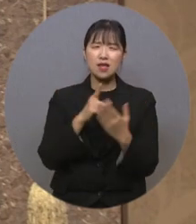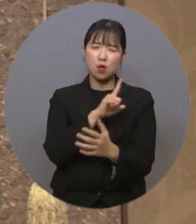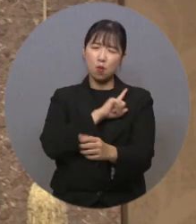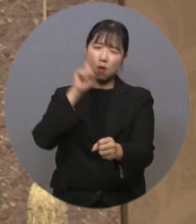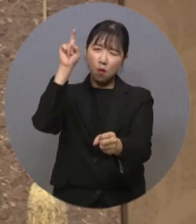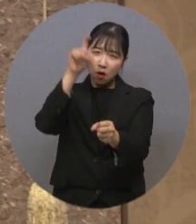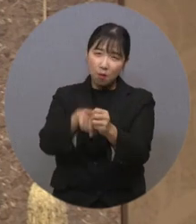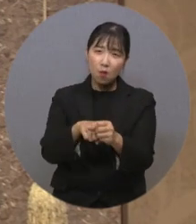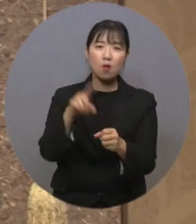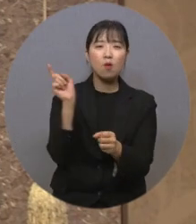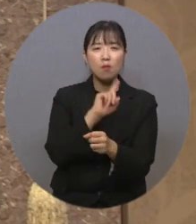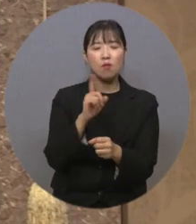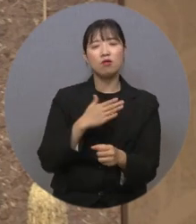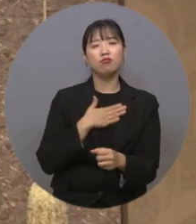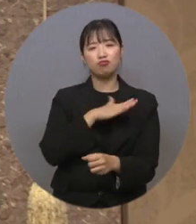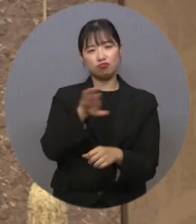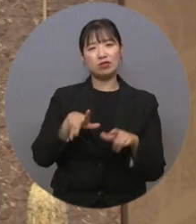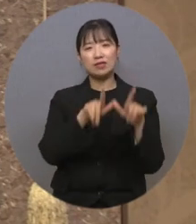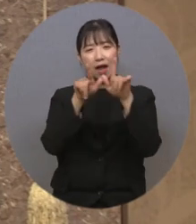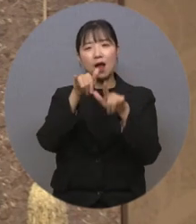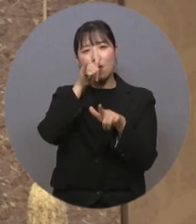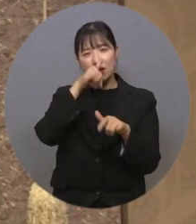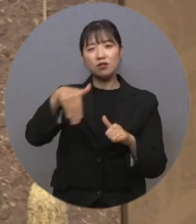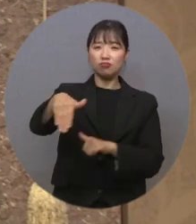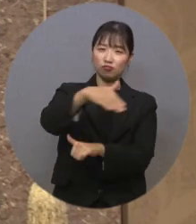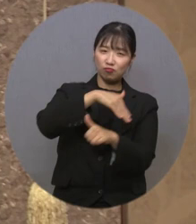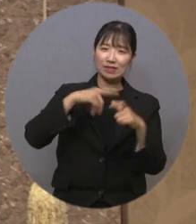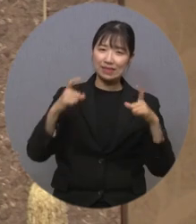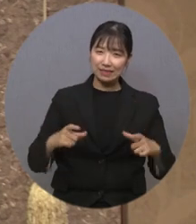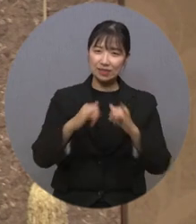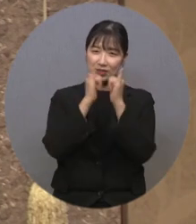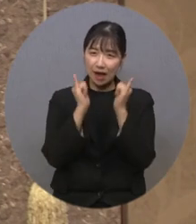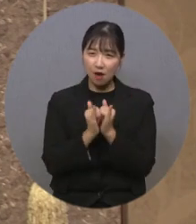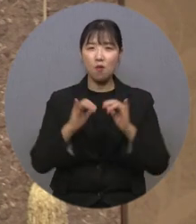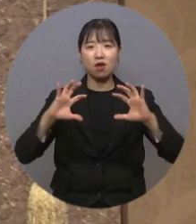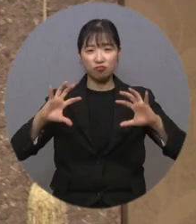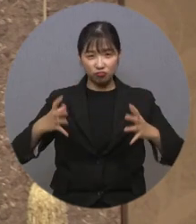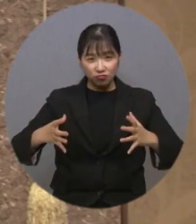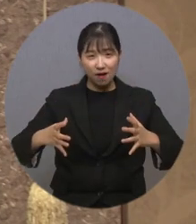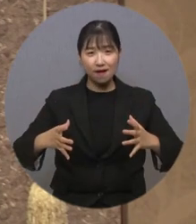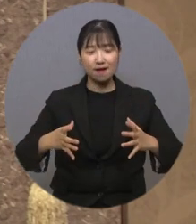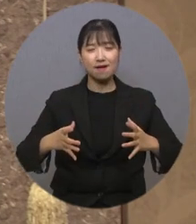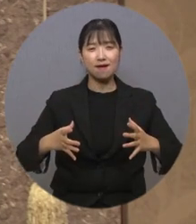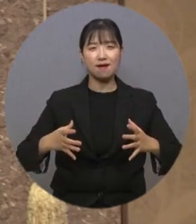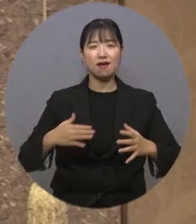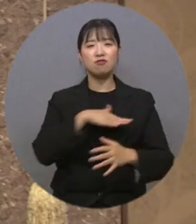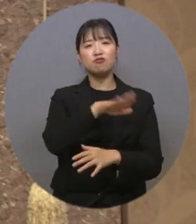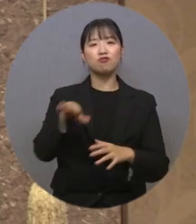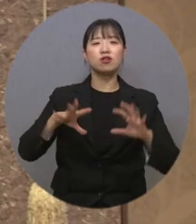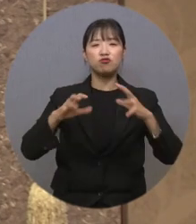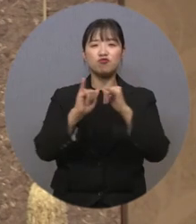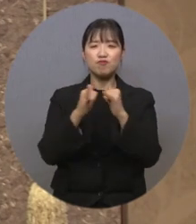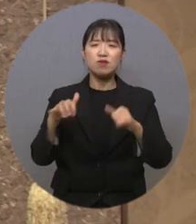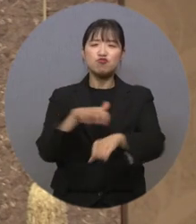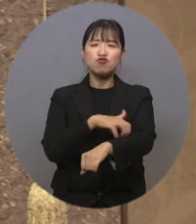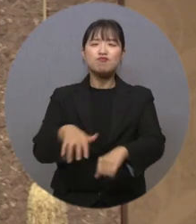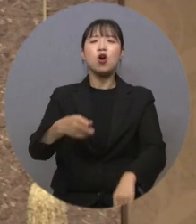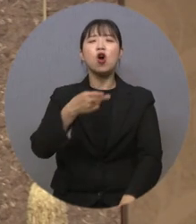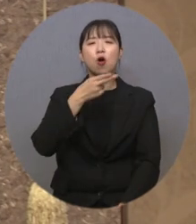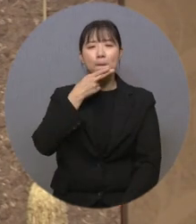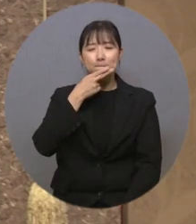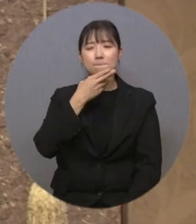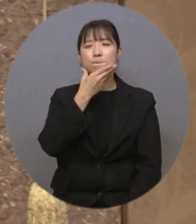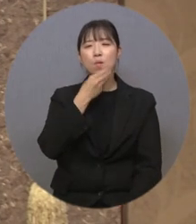목적지는 우리가 살고 있는 주변과 지역사회와 국가를 우리 국민들이 불편함이